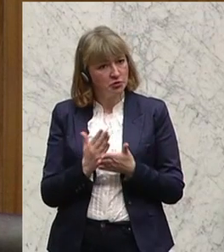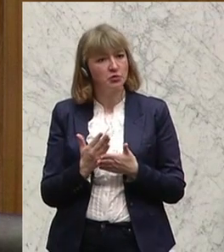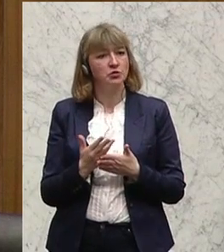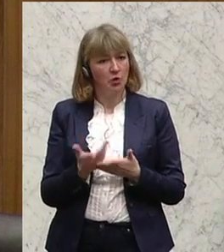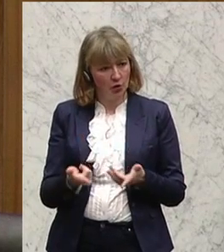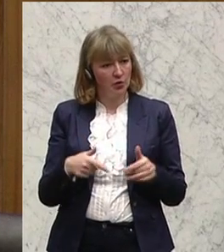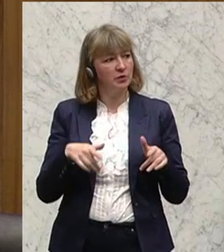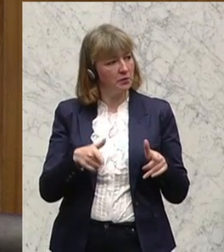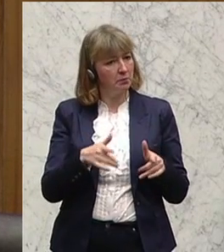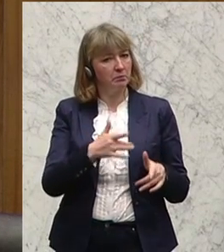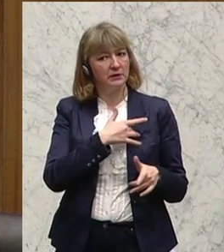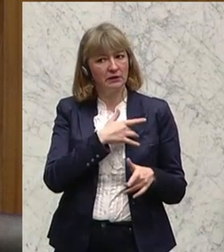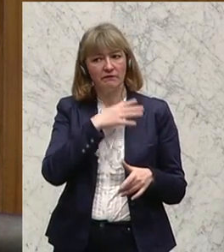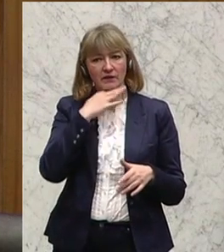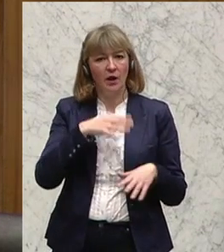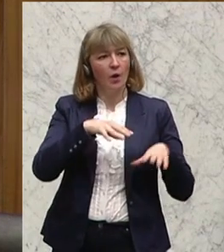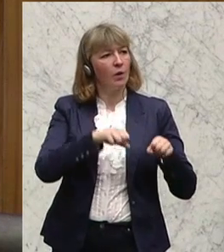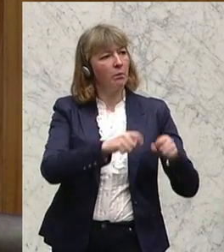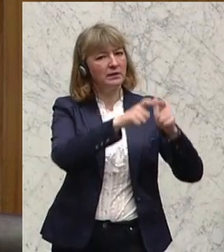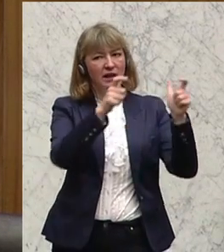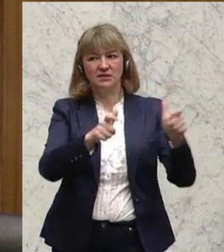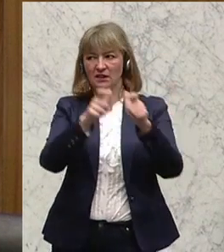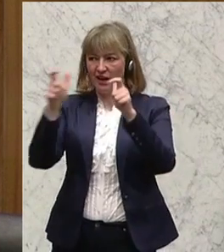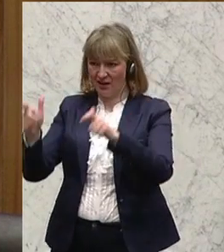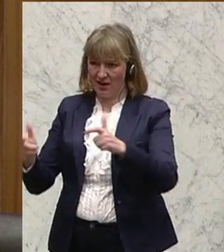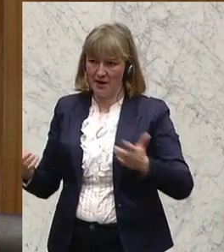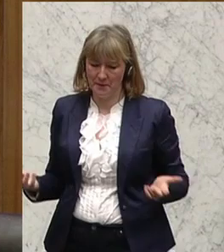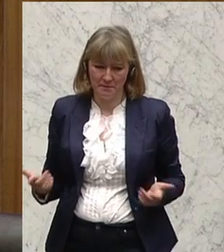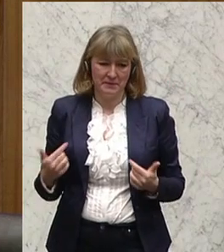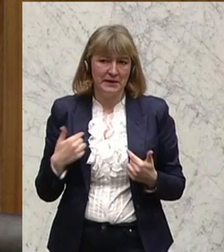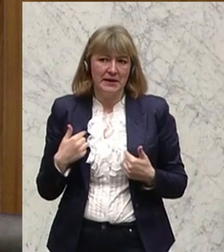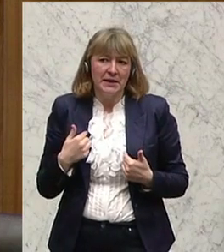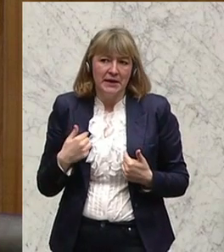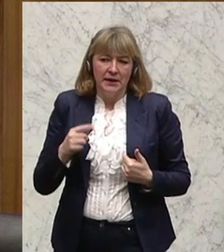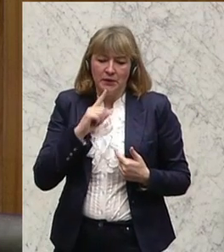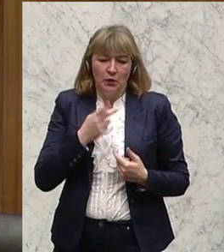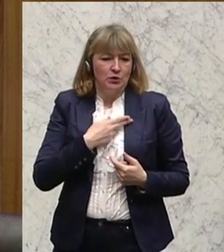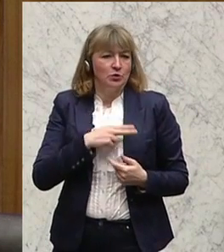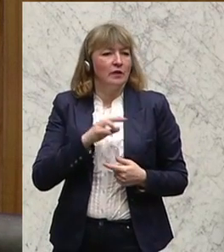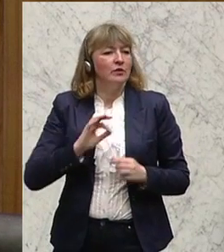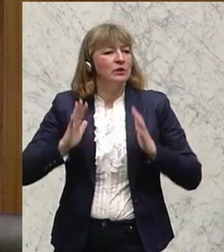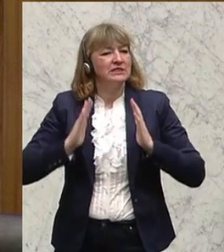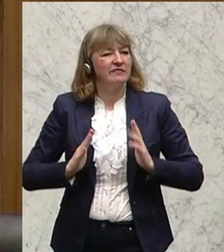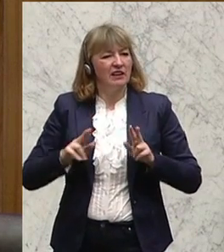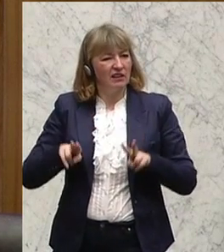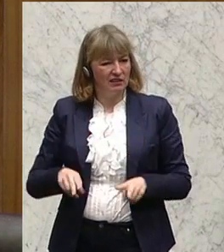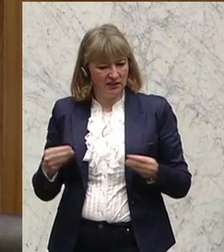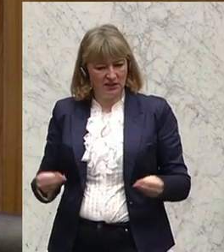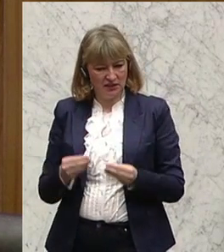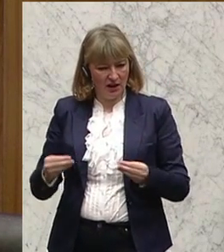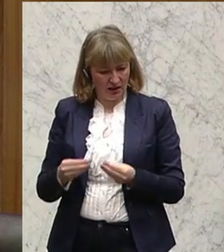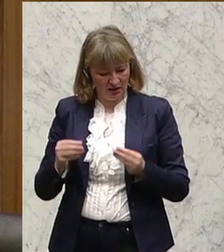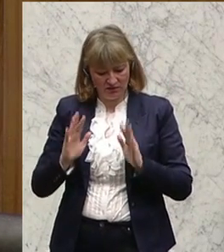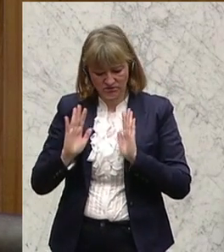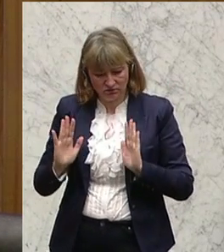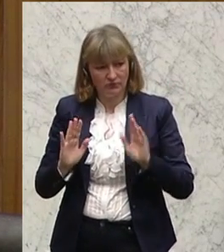von Kompetenzträgern betrifft. Ich kann, wie gesagt, nur für das Zivilrechtliche tatsächlich zuständig sein. Alles, was jetzt